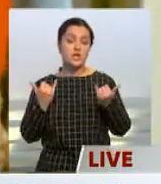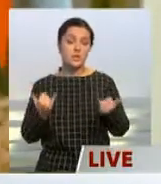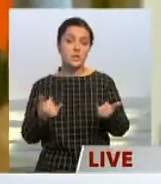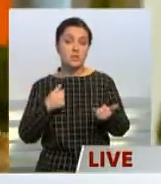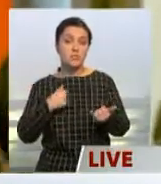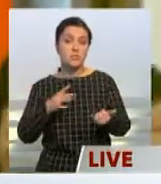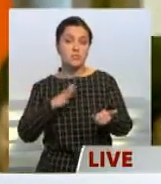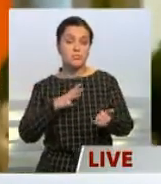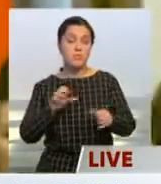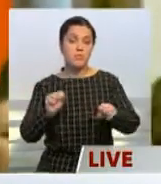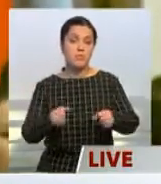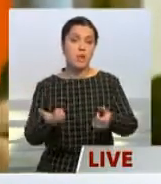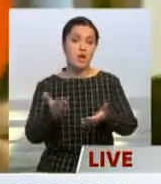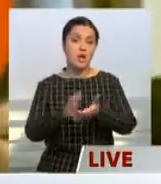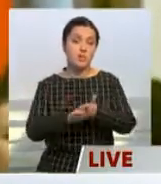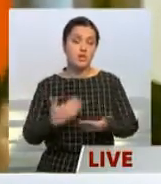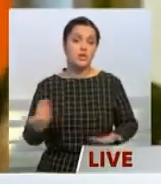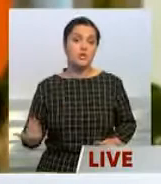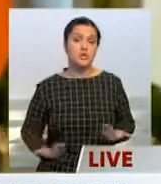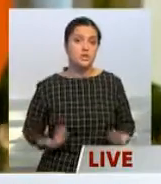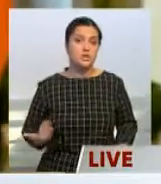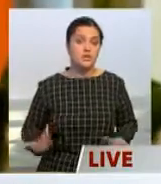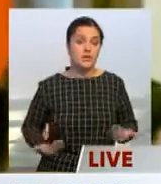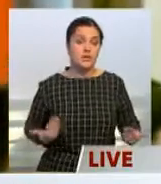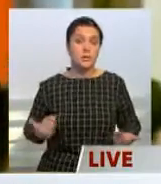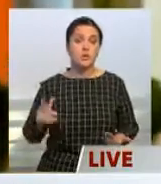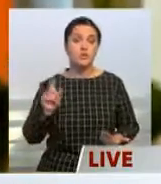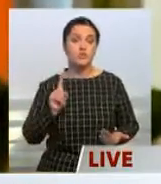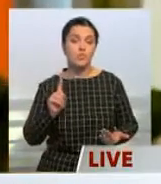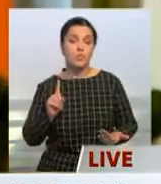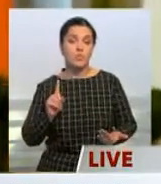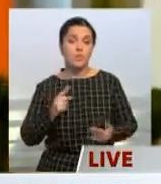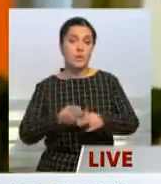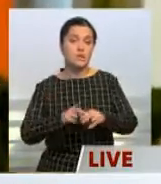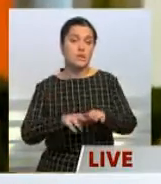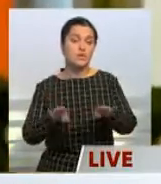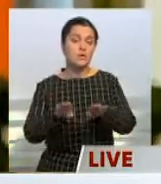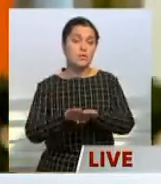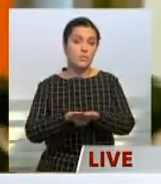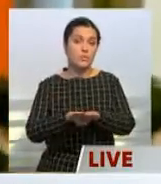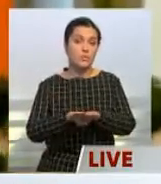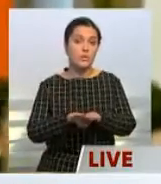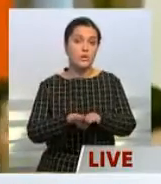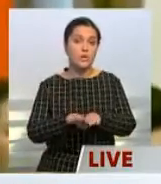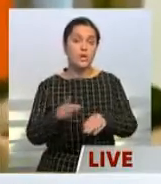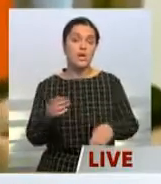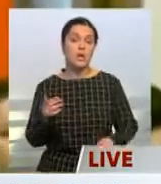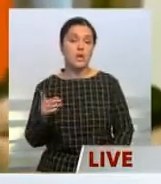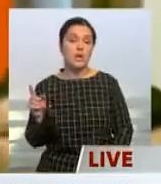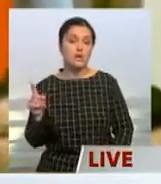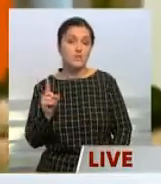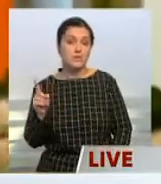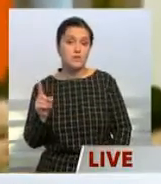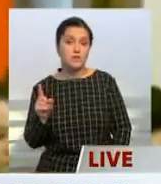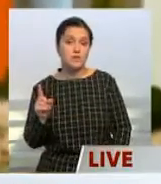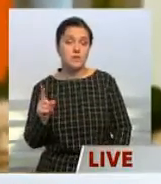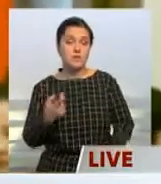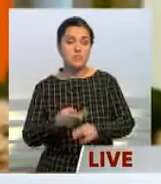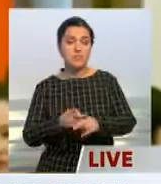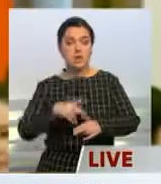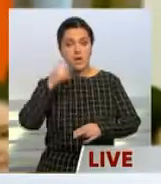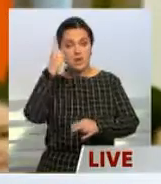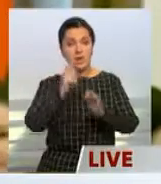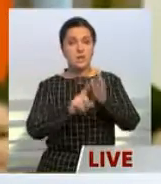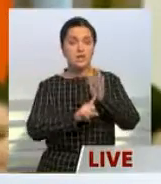возможность познакомиться воочию, как, что это такое, более познать, да, для того, чтобы эту информацию